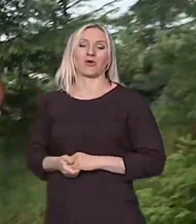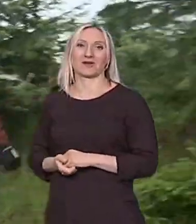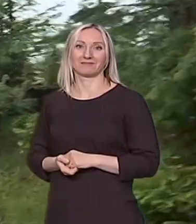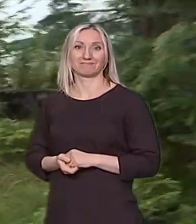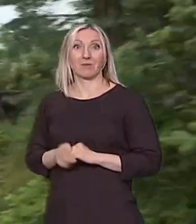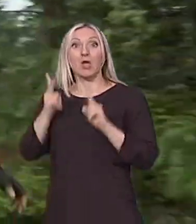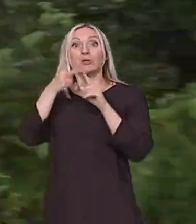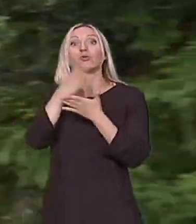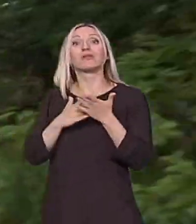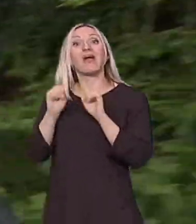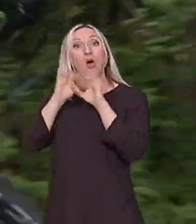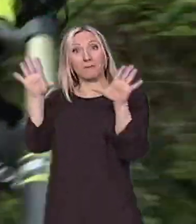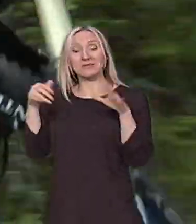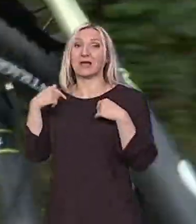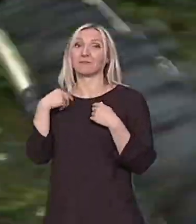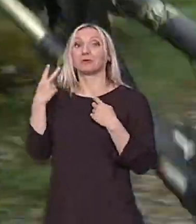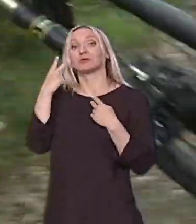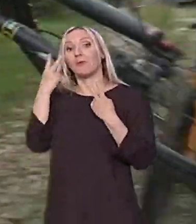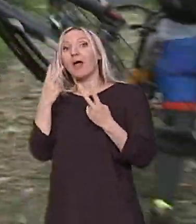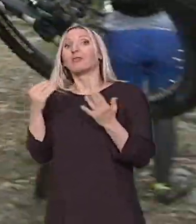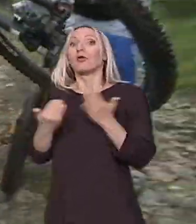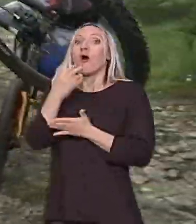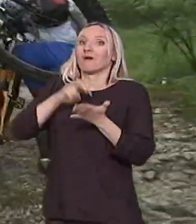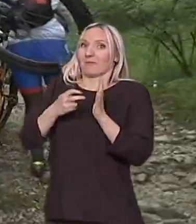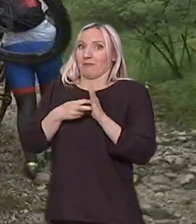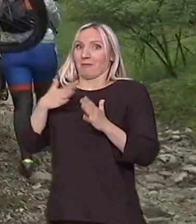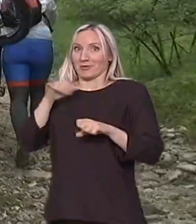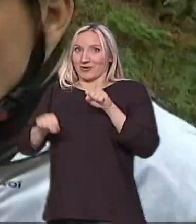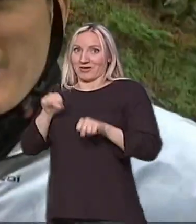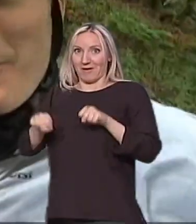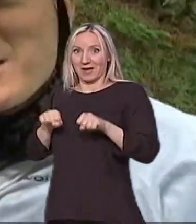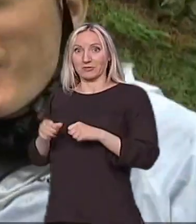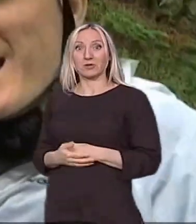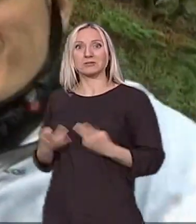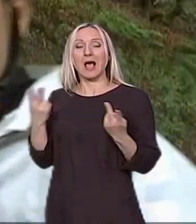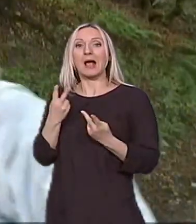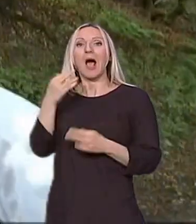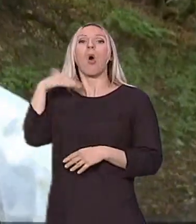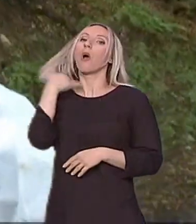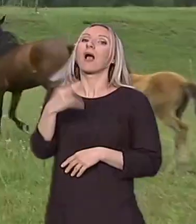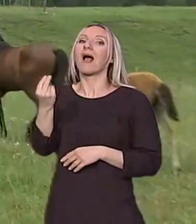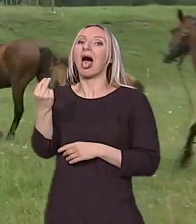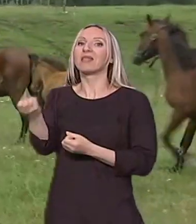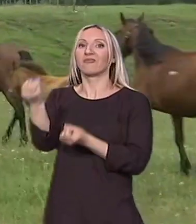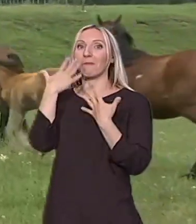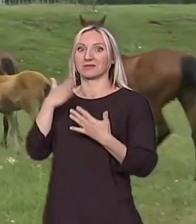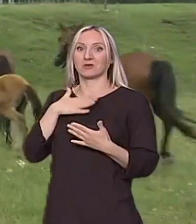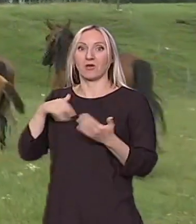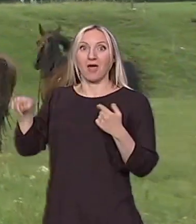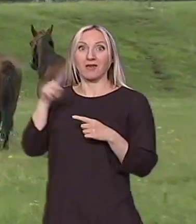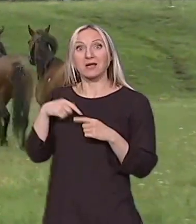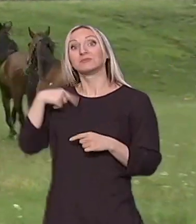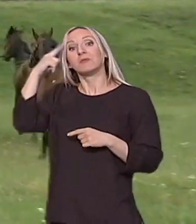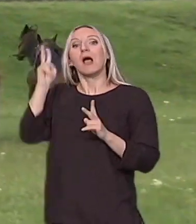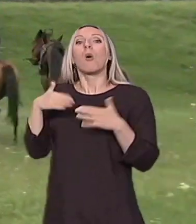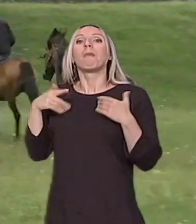U drugom delu emisije svedočit ćemo novim iskušenjima maratonaca. Kao da neko bacio kletvu na nas. Saznaćemo